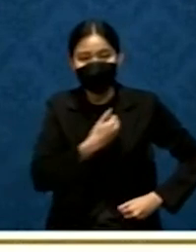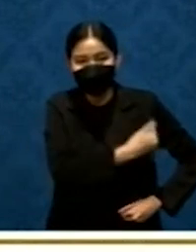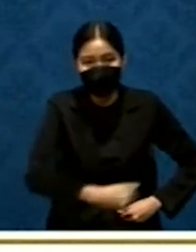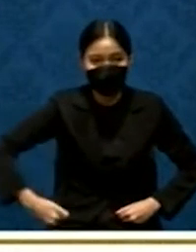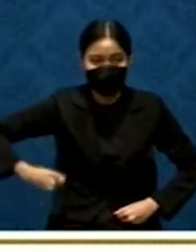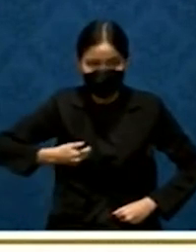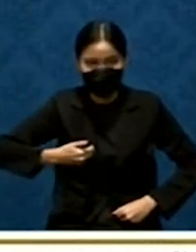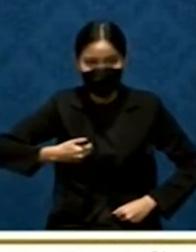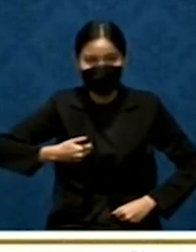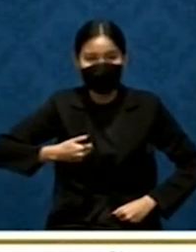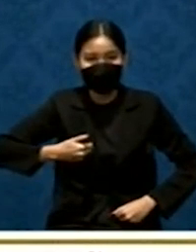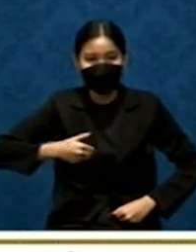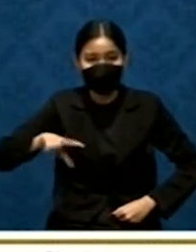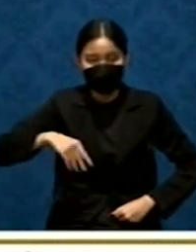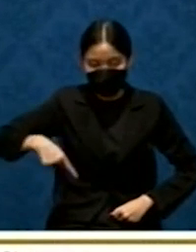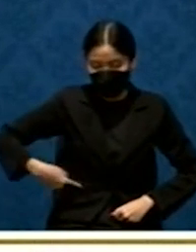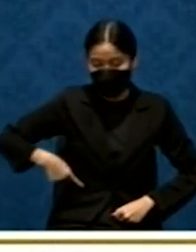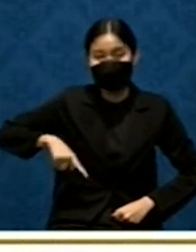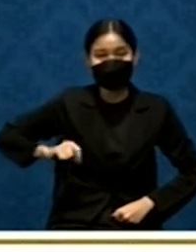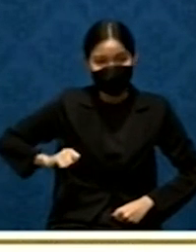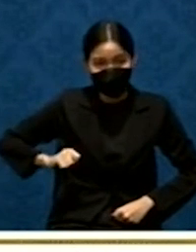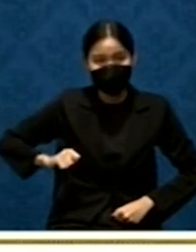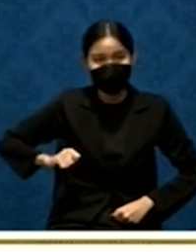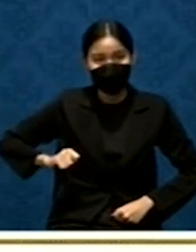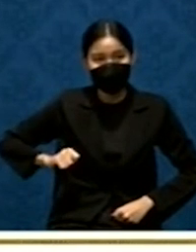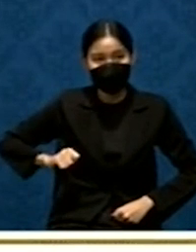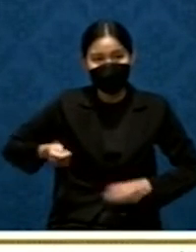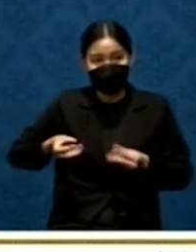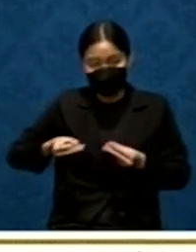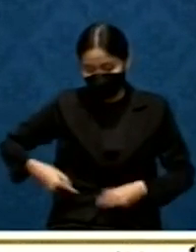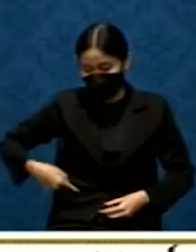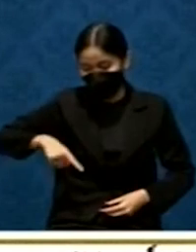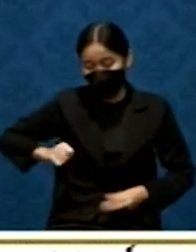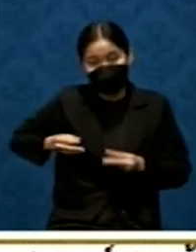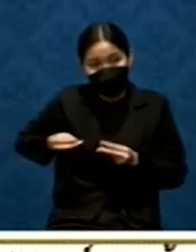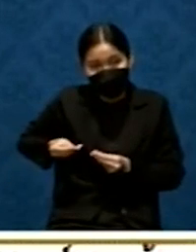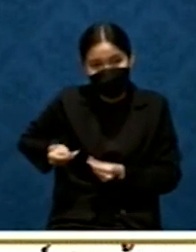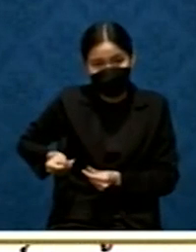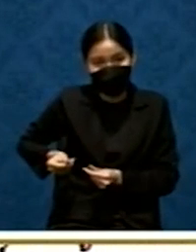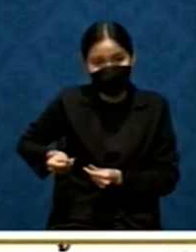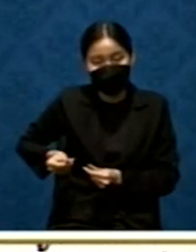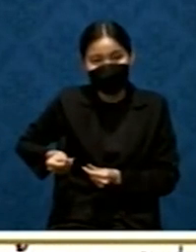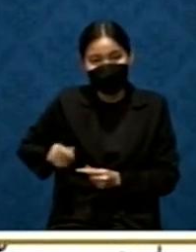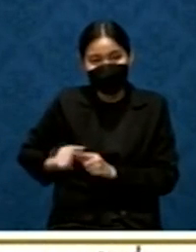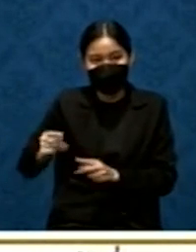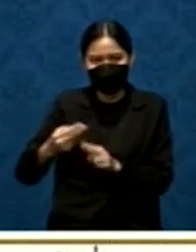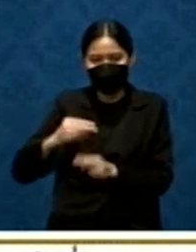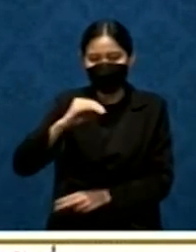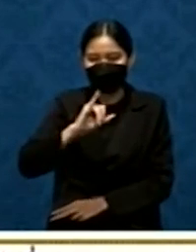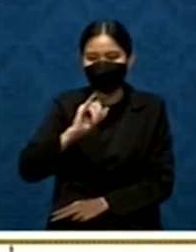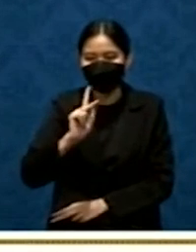งเอาพลังงานจากตับนะครับไขมันจากตับซึ่งมีสารไกลโคเ